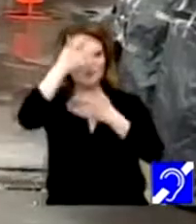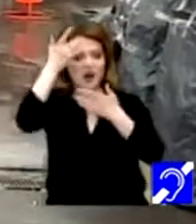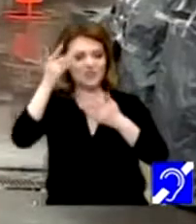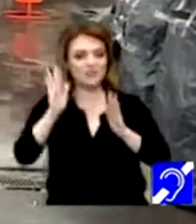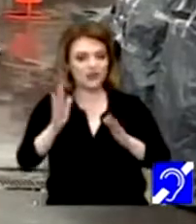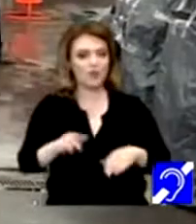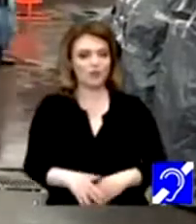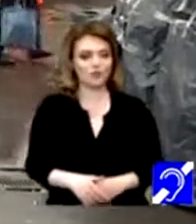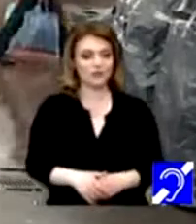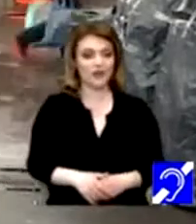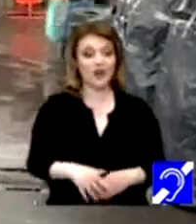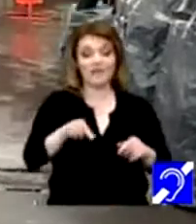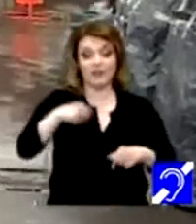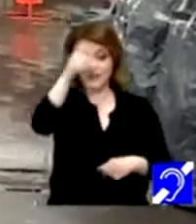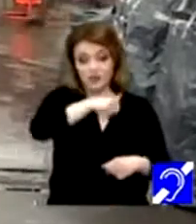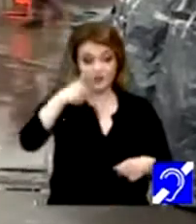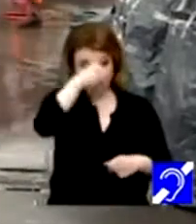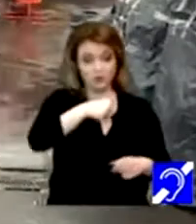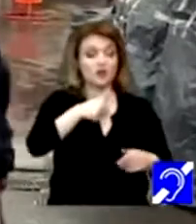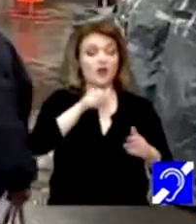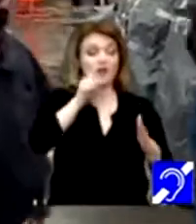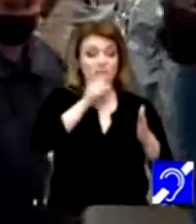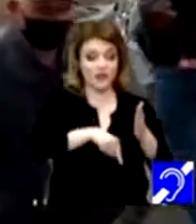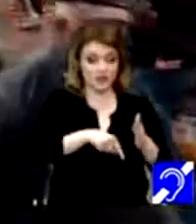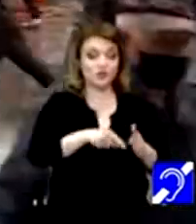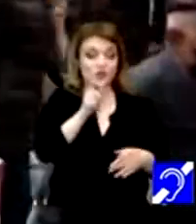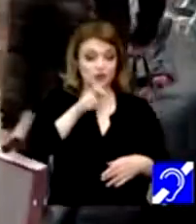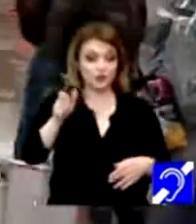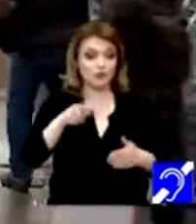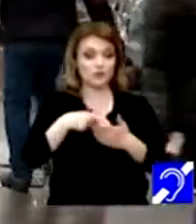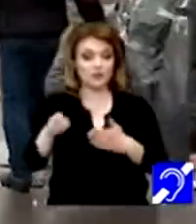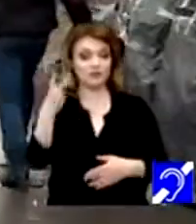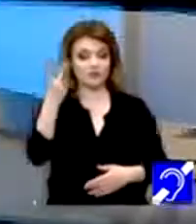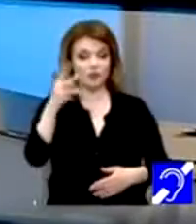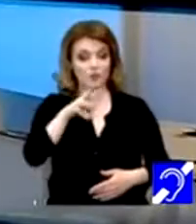Paște. În acest an, creștinii ortodoxi marchează Paștele pe data de 2 mai.